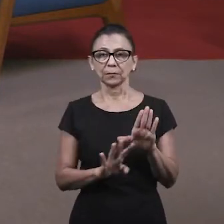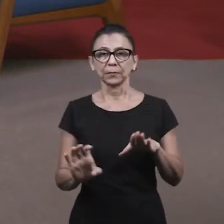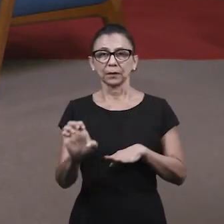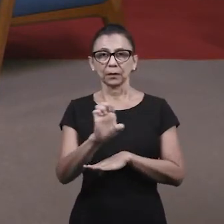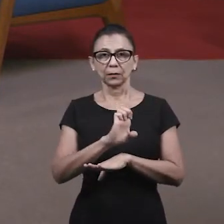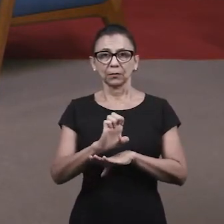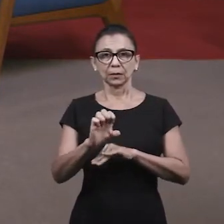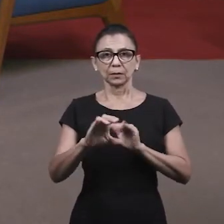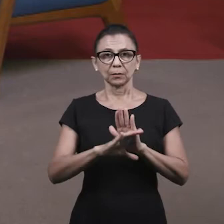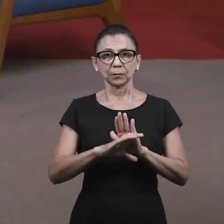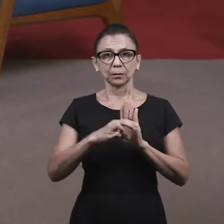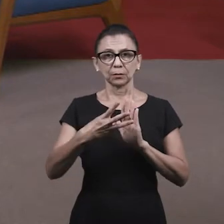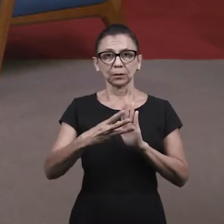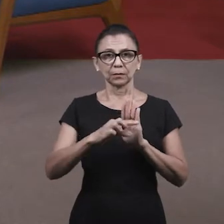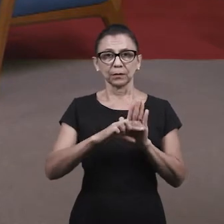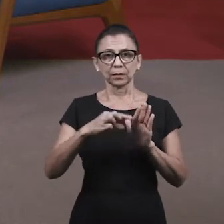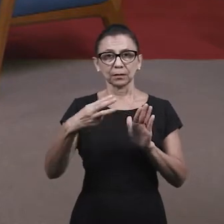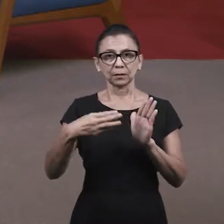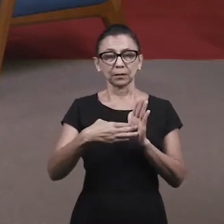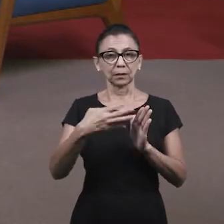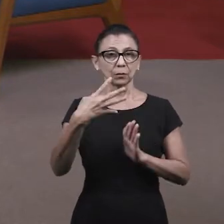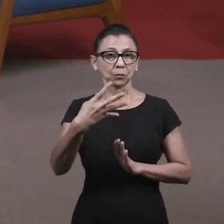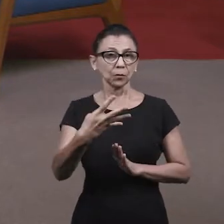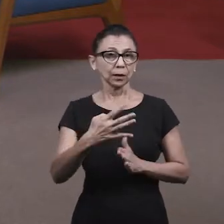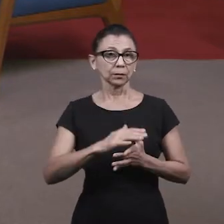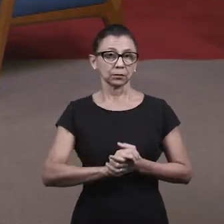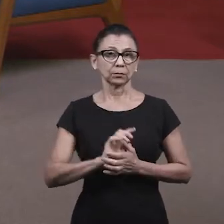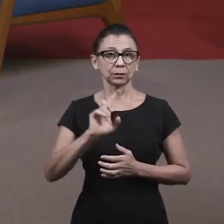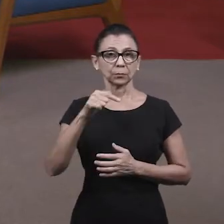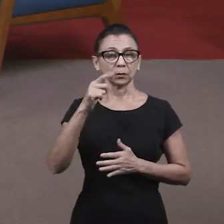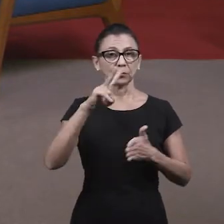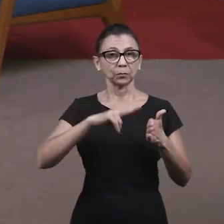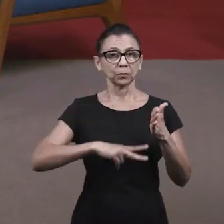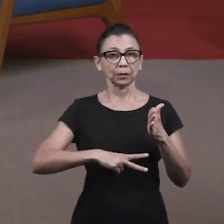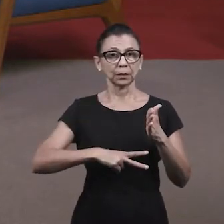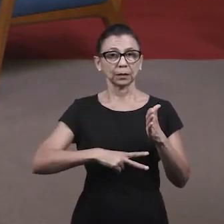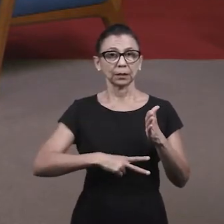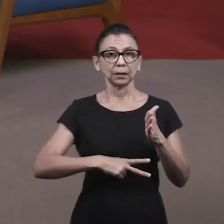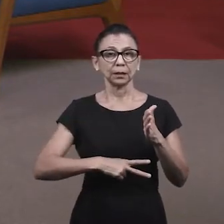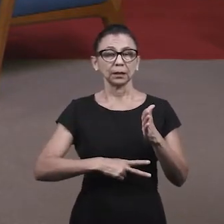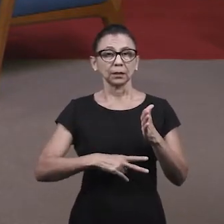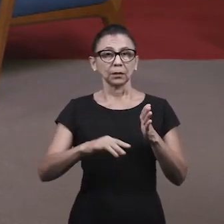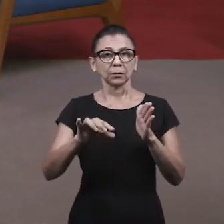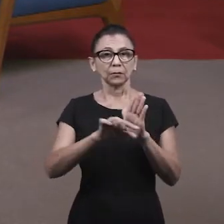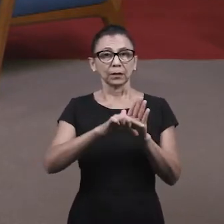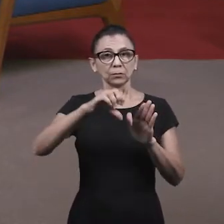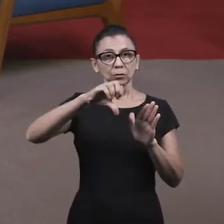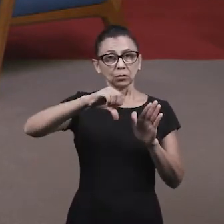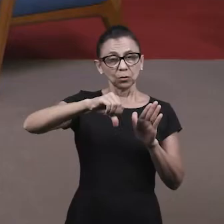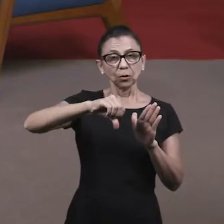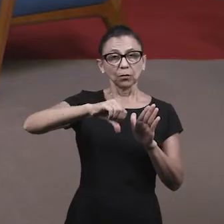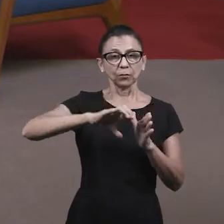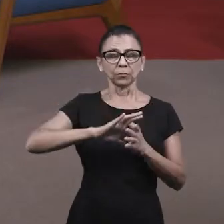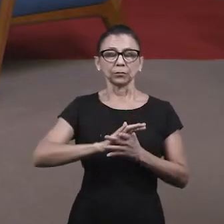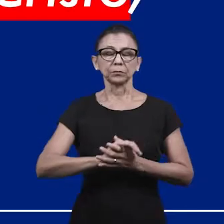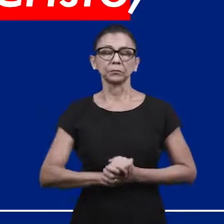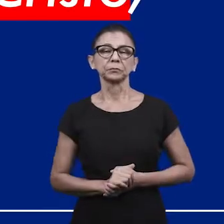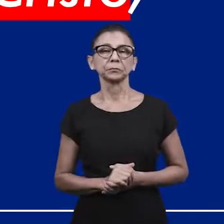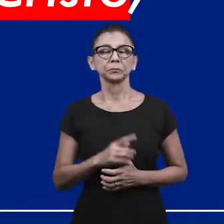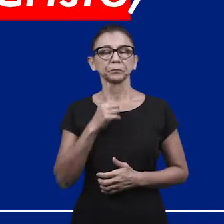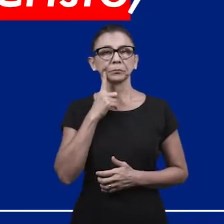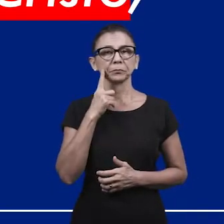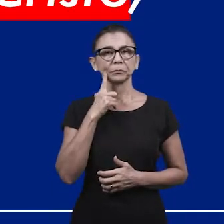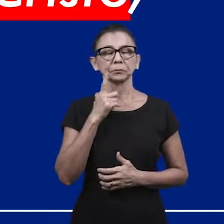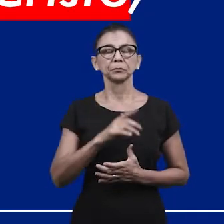ici deux textes dans la séquence afin que vous puissiez commenter Éphésiens chapitre 3, versets 3